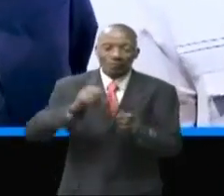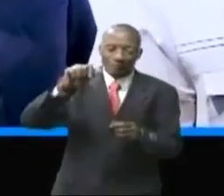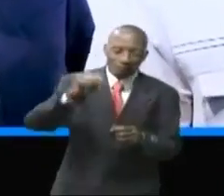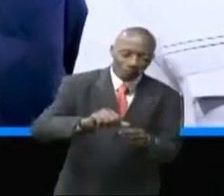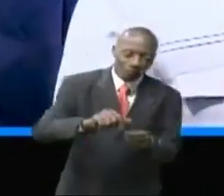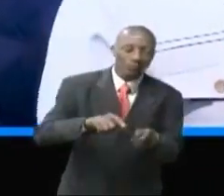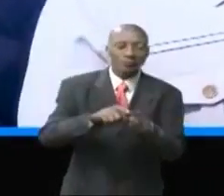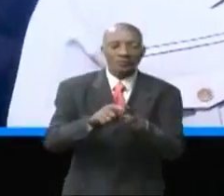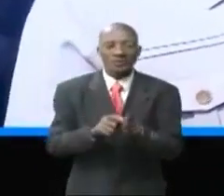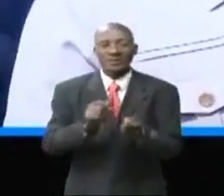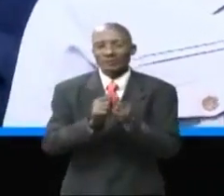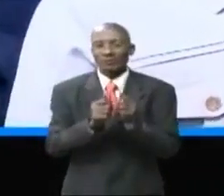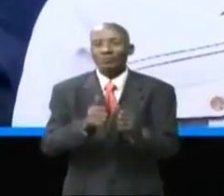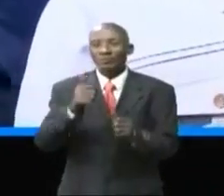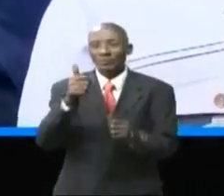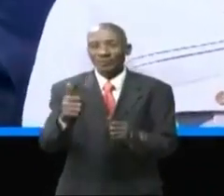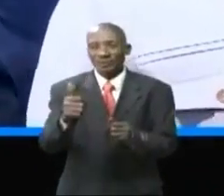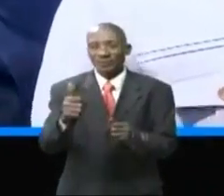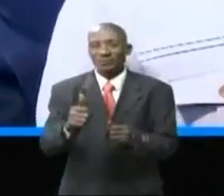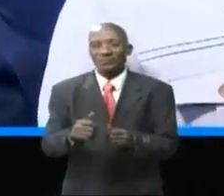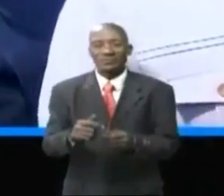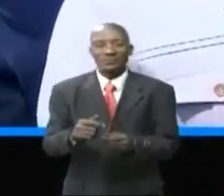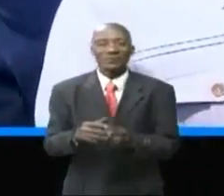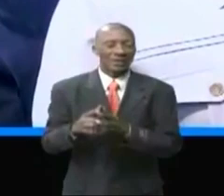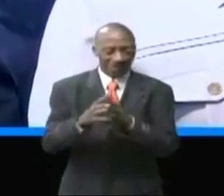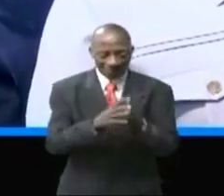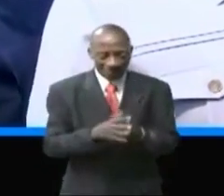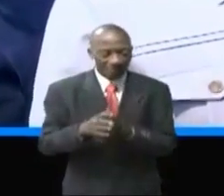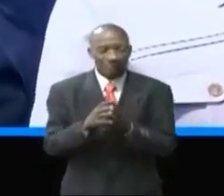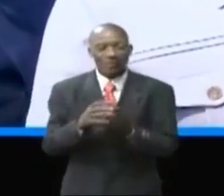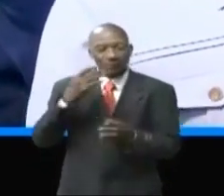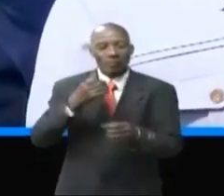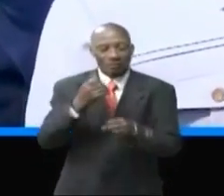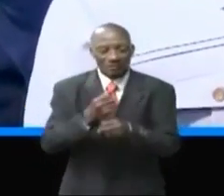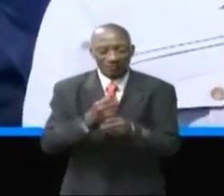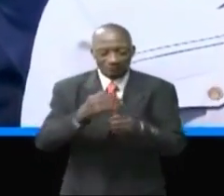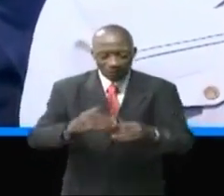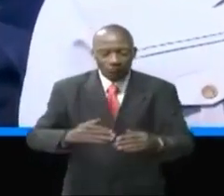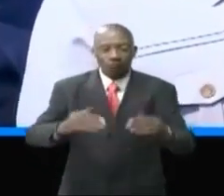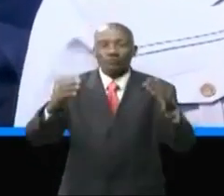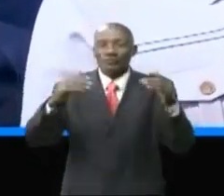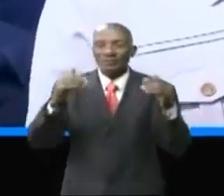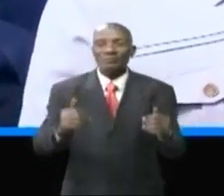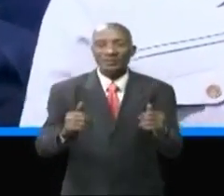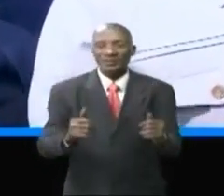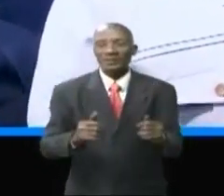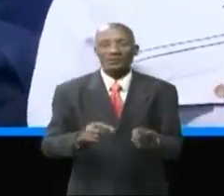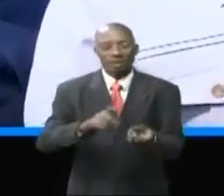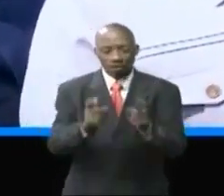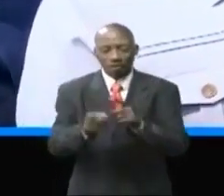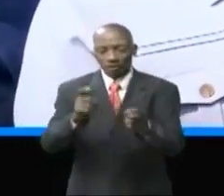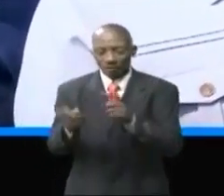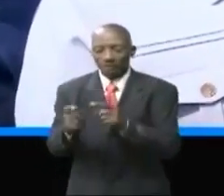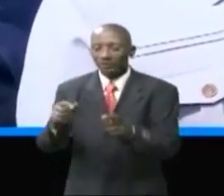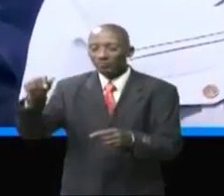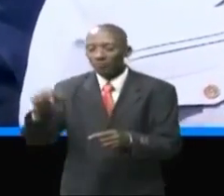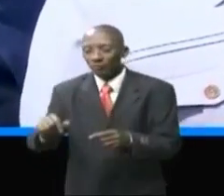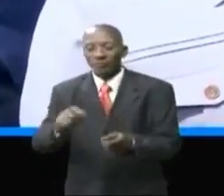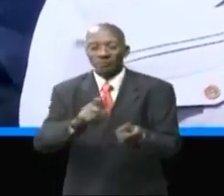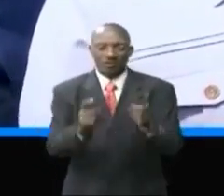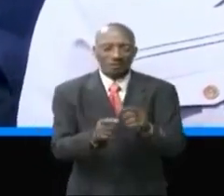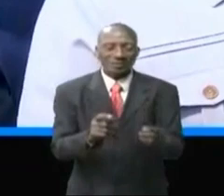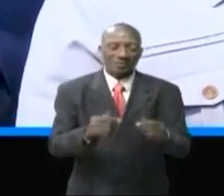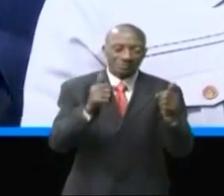est allumé depuis 2019 par le président de la République dans sa détermination à